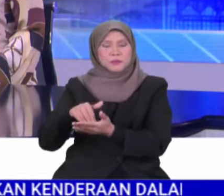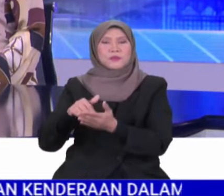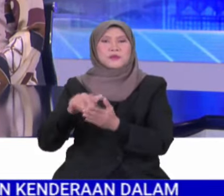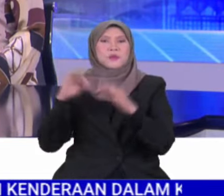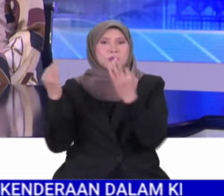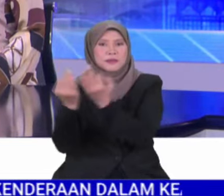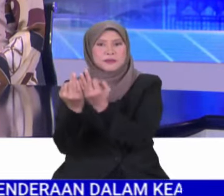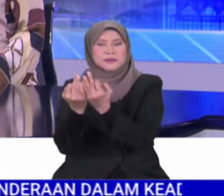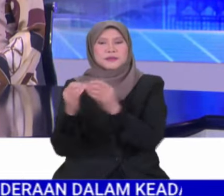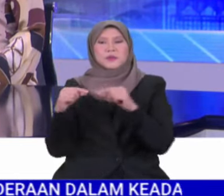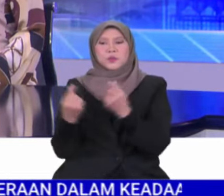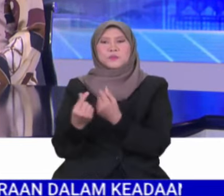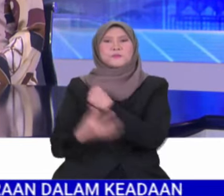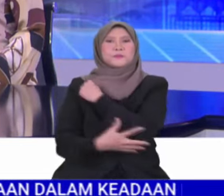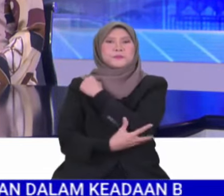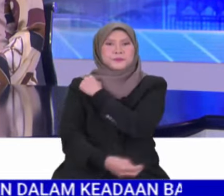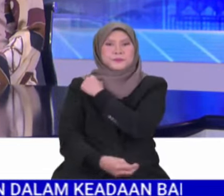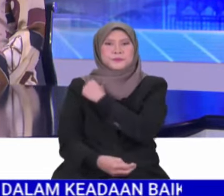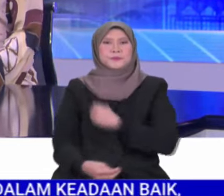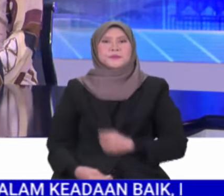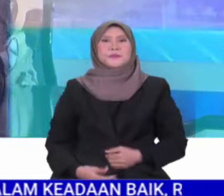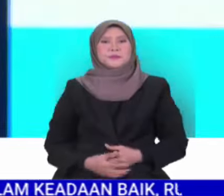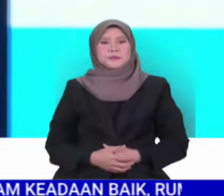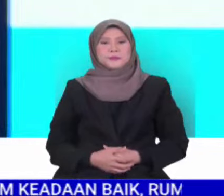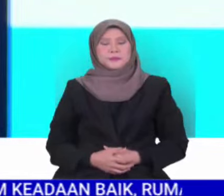rumah dalam kategori miskin.